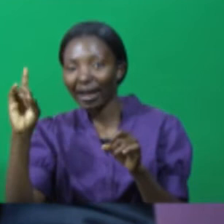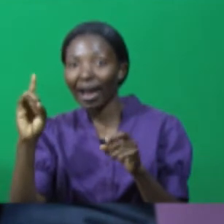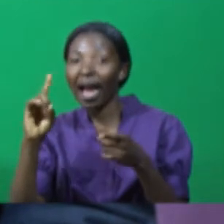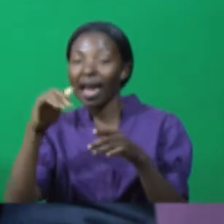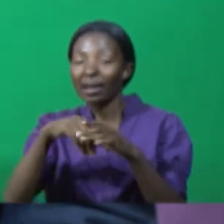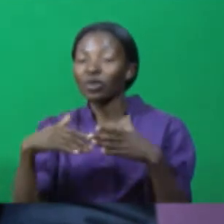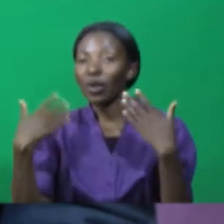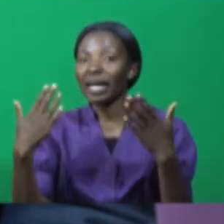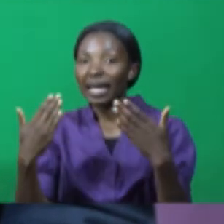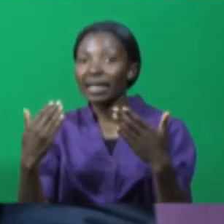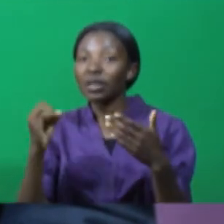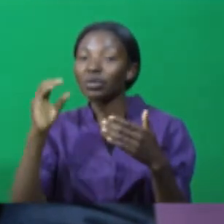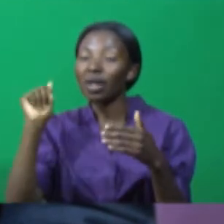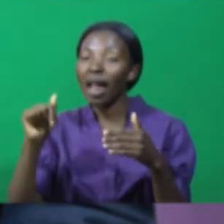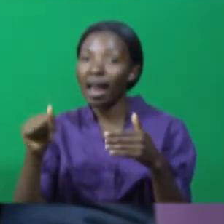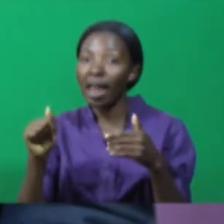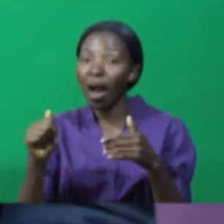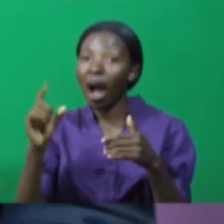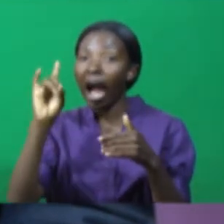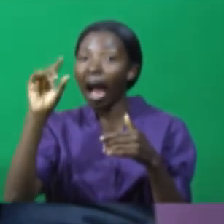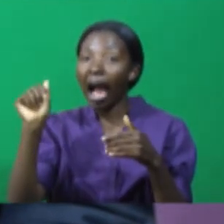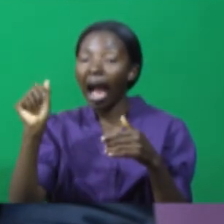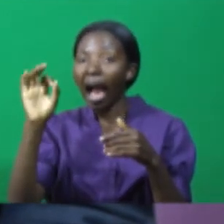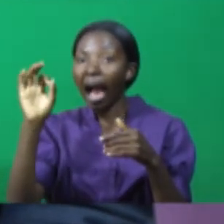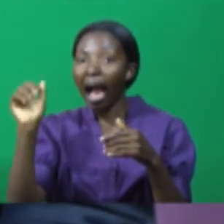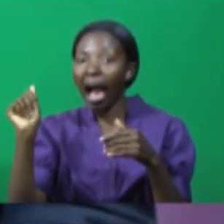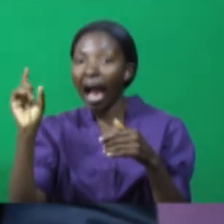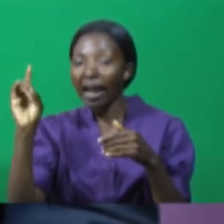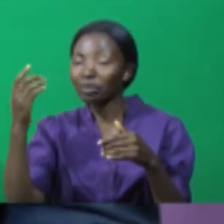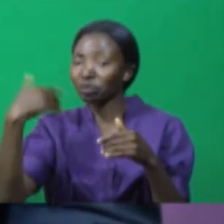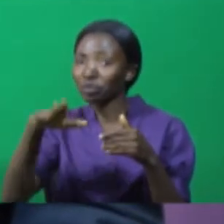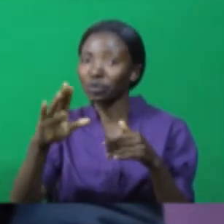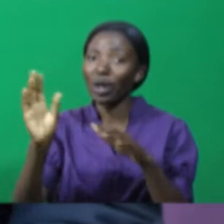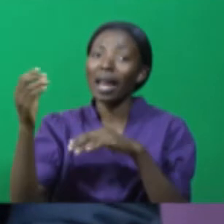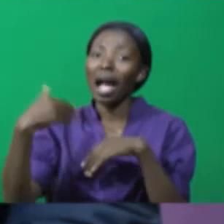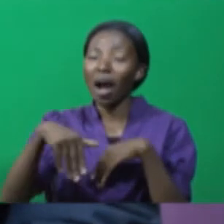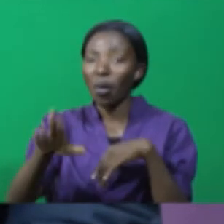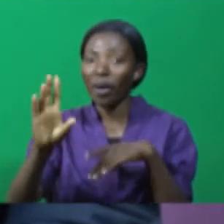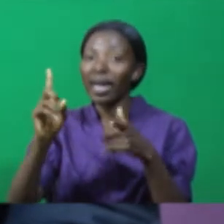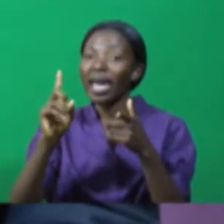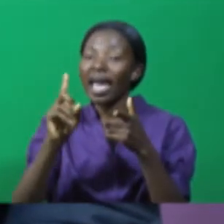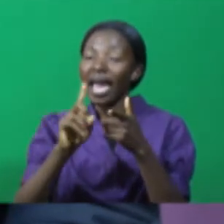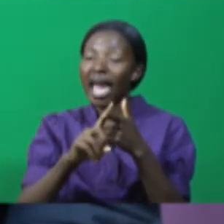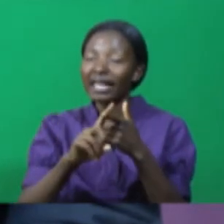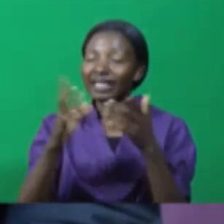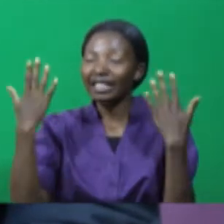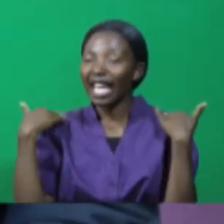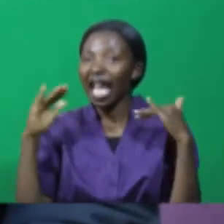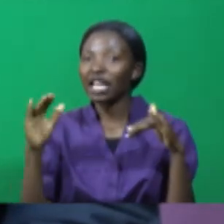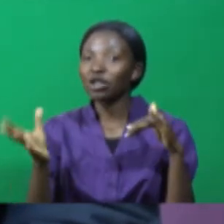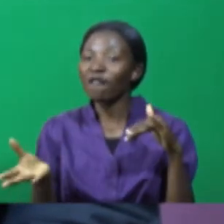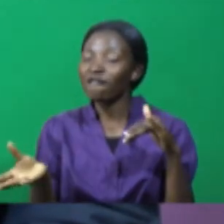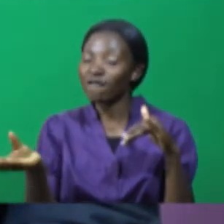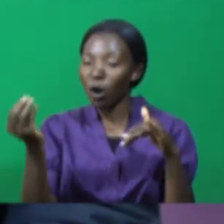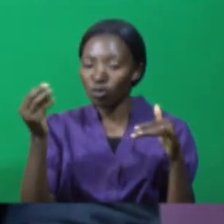akatiza. Mutumwa waJehovha akamuwana patsime remvura musango, patsime riri panzira inoenda shure. Akati nhande